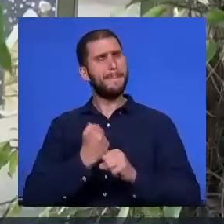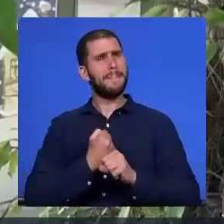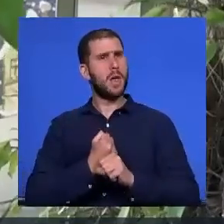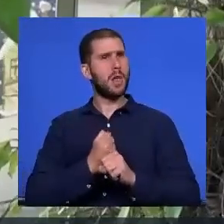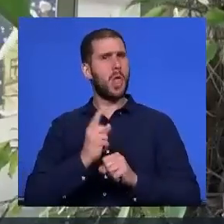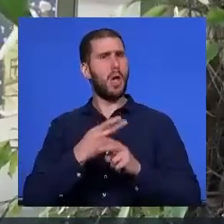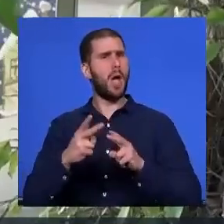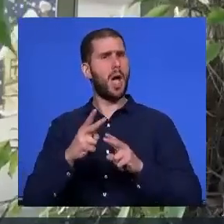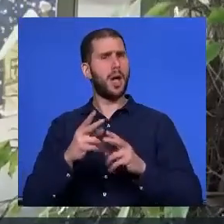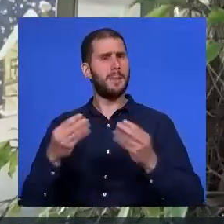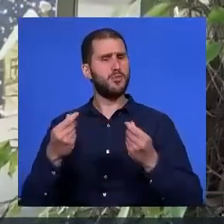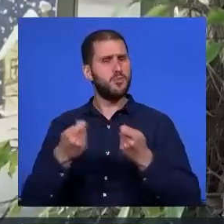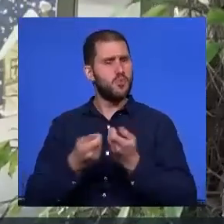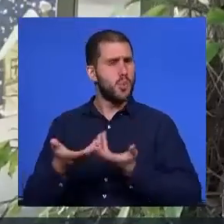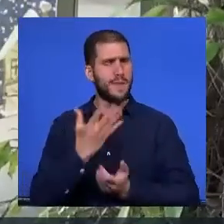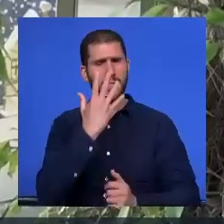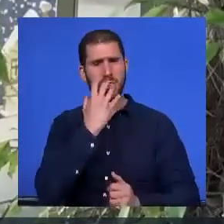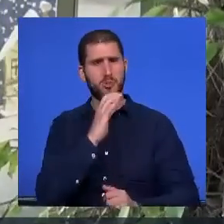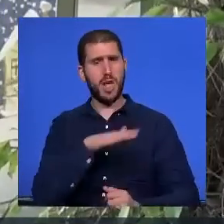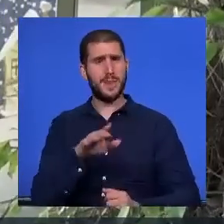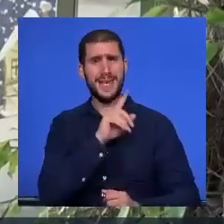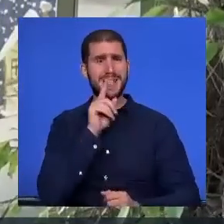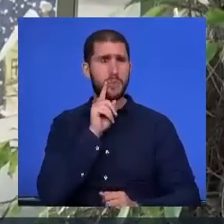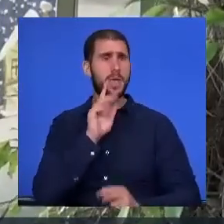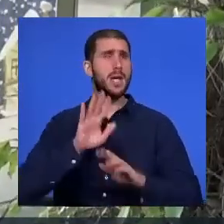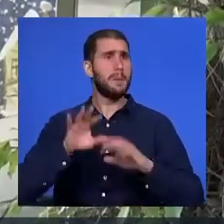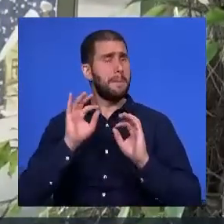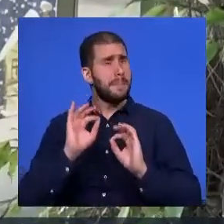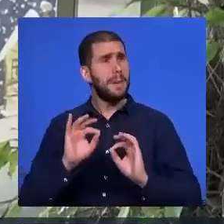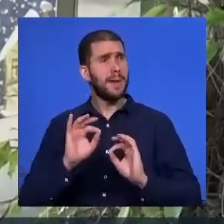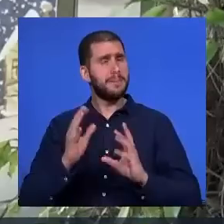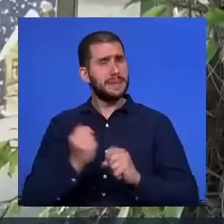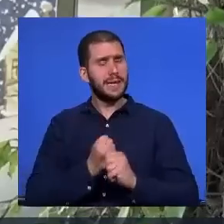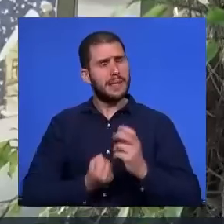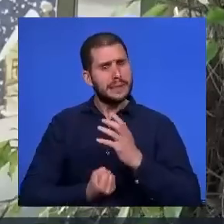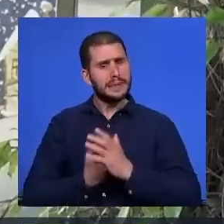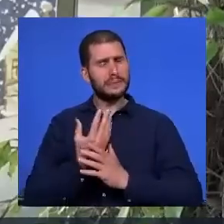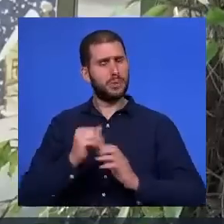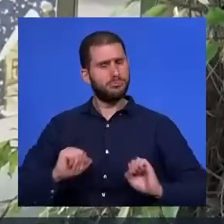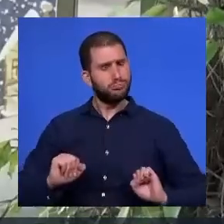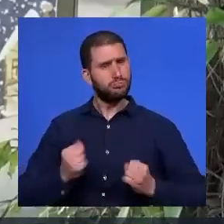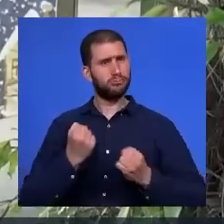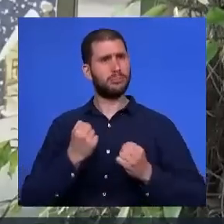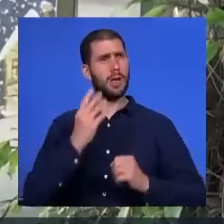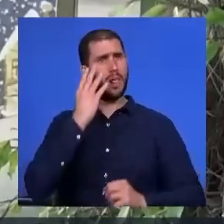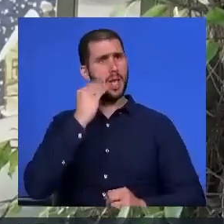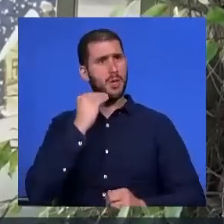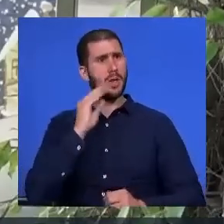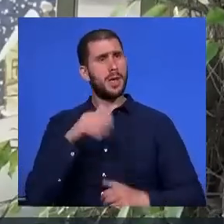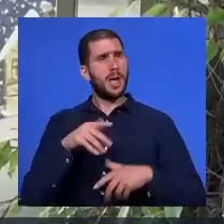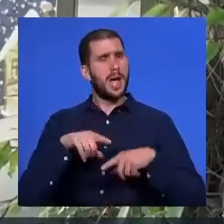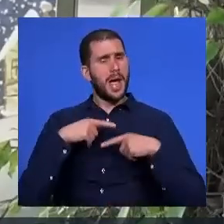מדברות על המכנה המשותף הטאגי של הילדים ושל האימהות, אלא גם באמת מצליחות לצמוח מתוכו, ליהנות מתוכו, לחיות